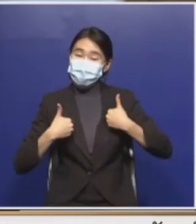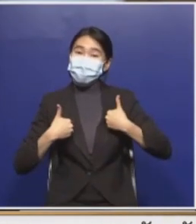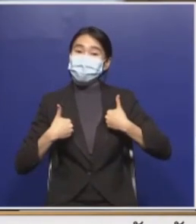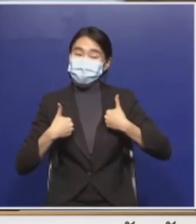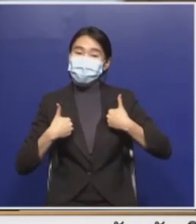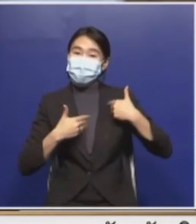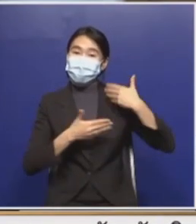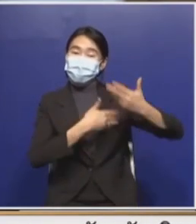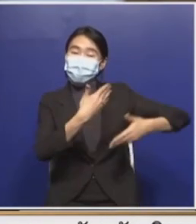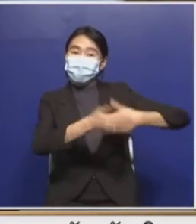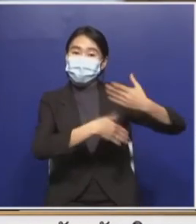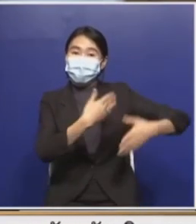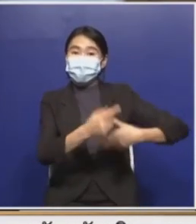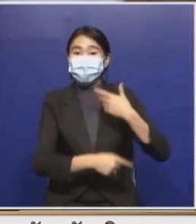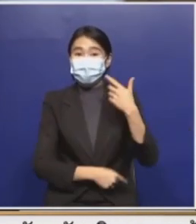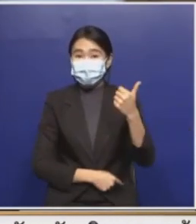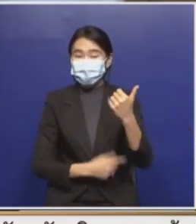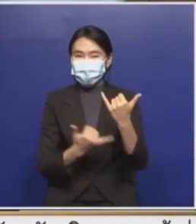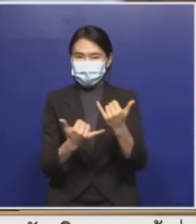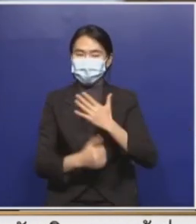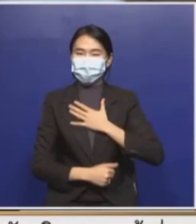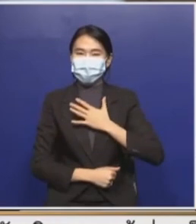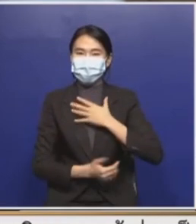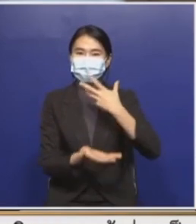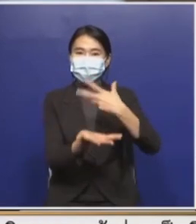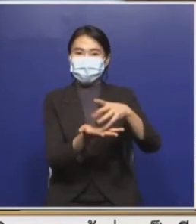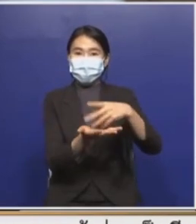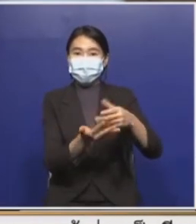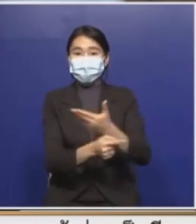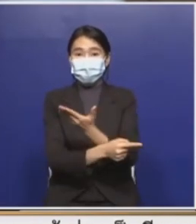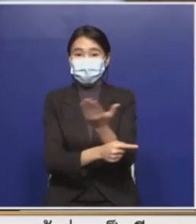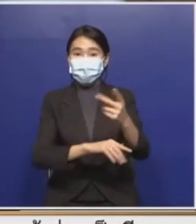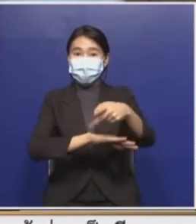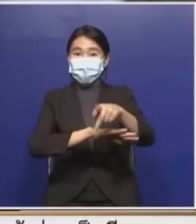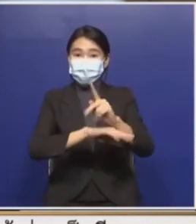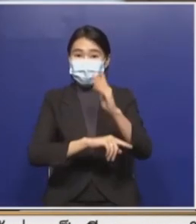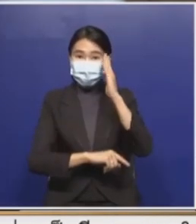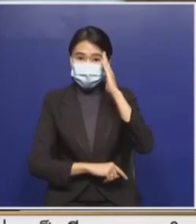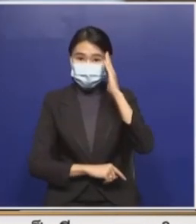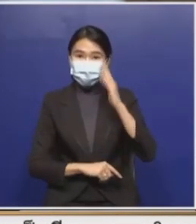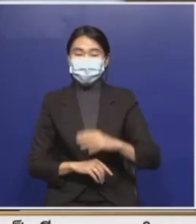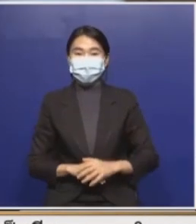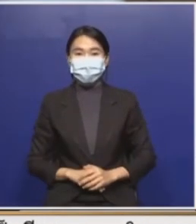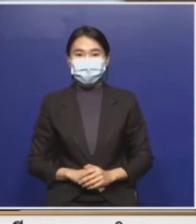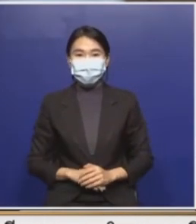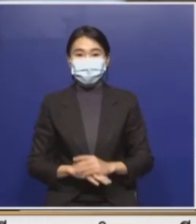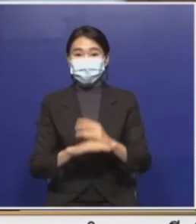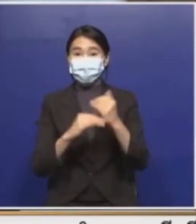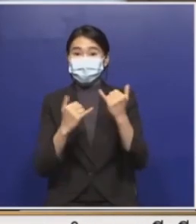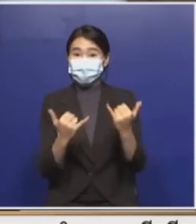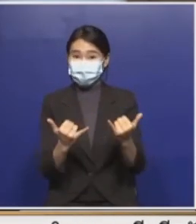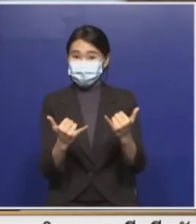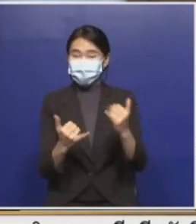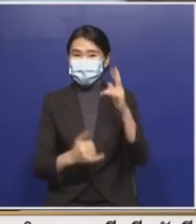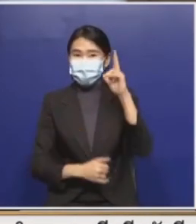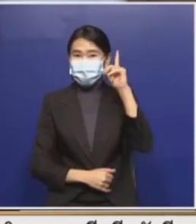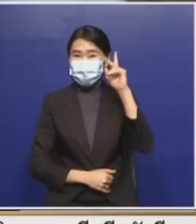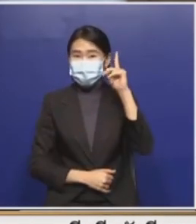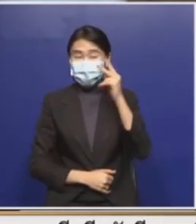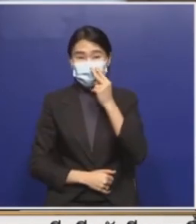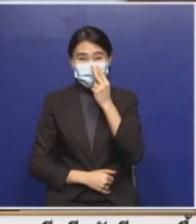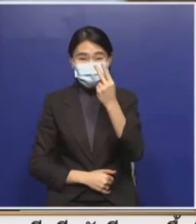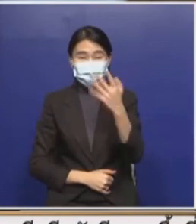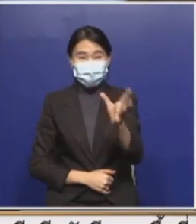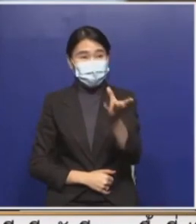ได้นี่คือสิ่งที่ผมอยากจะกราบเรียนต่อท่านประธานวันนี้ข่าวฟังดูแ